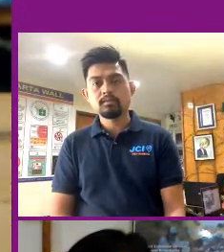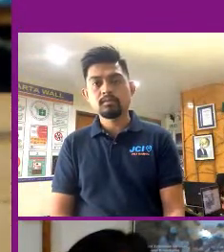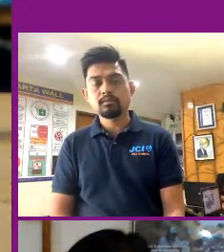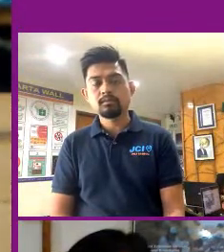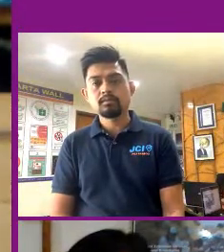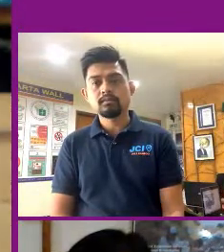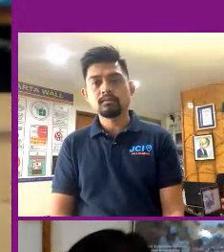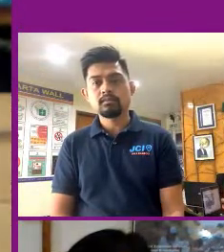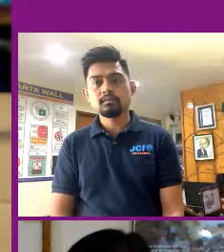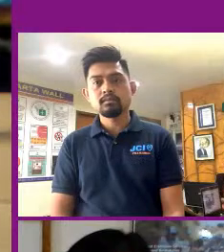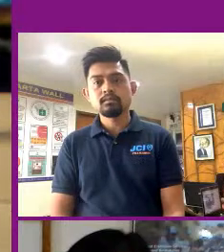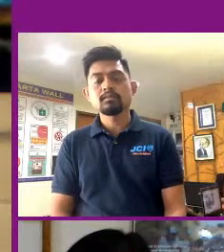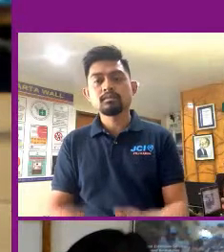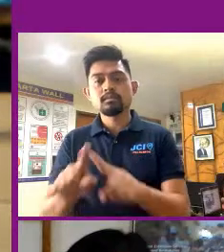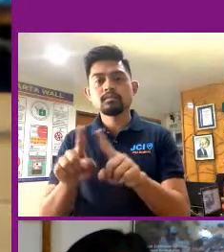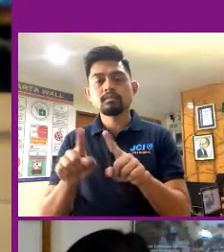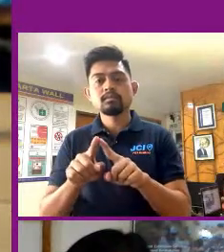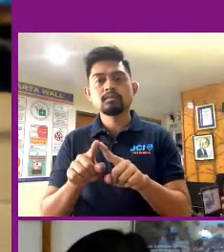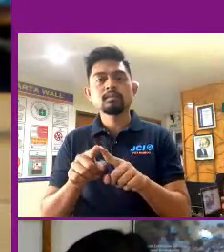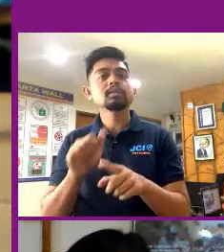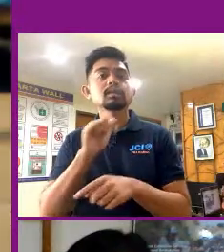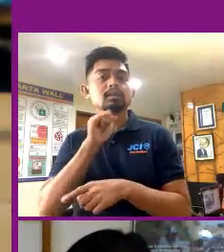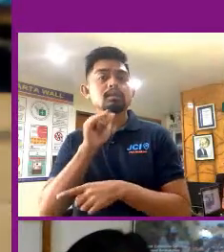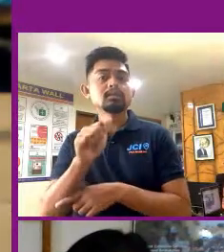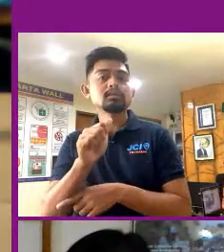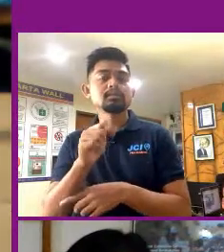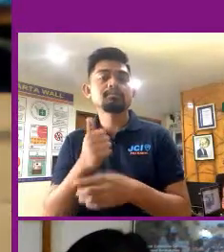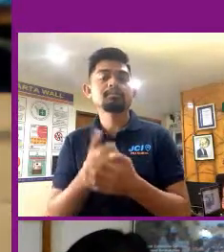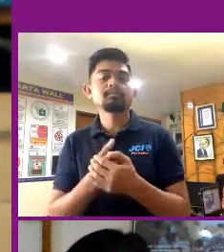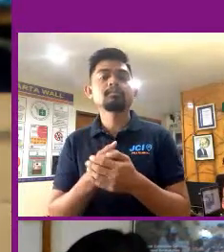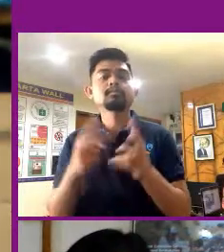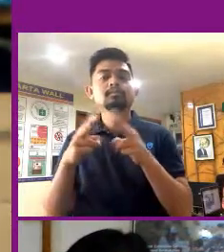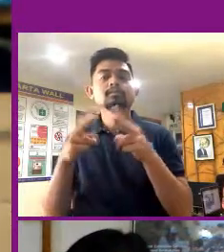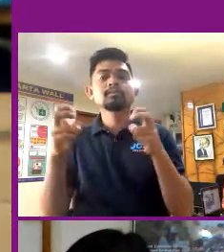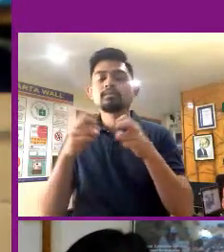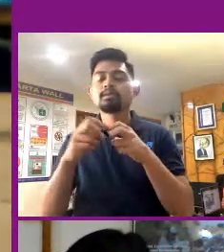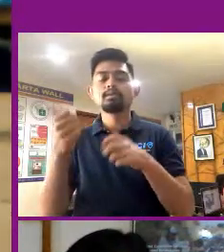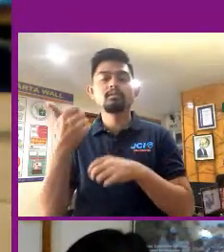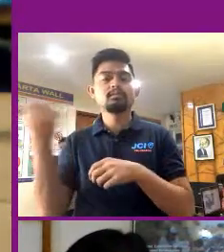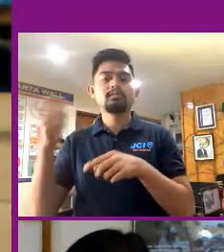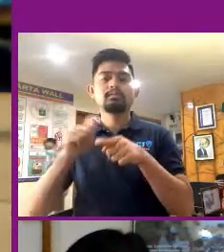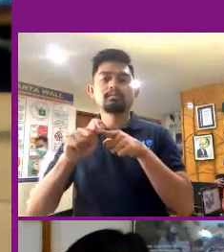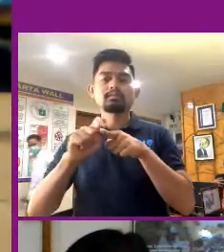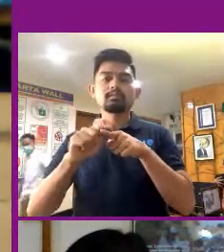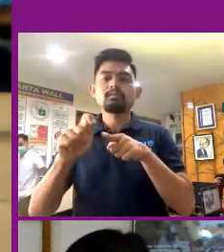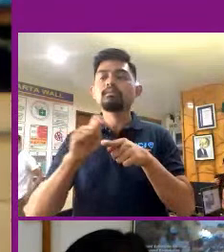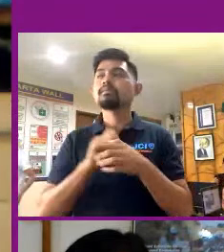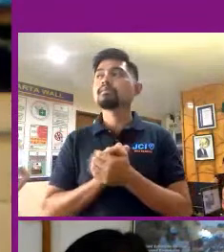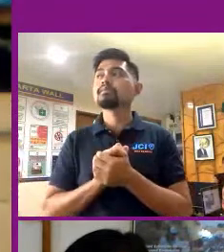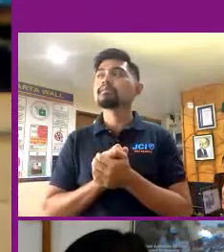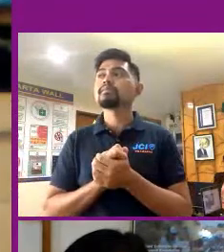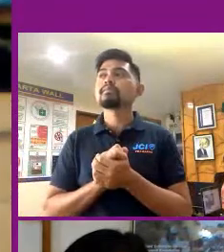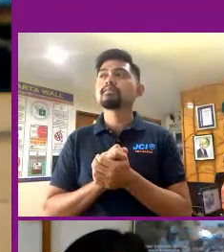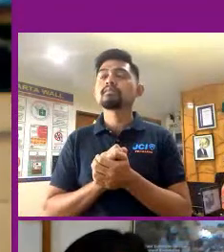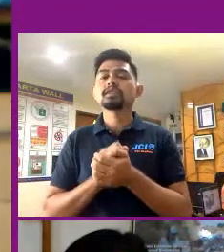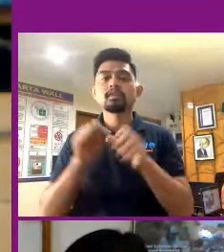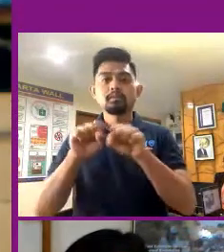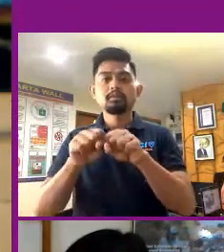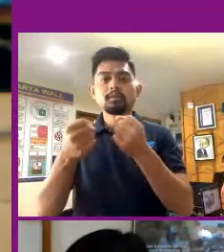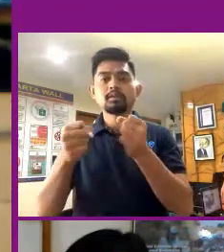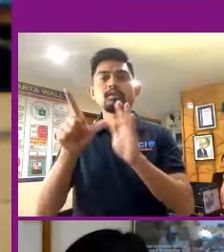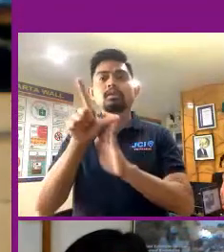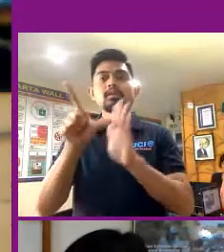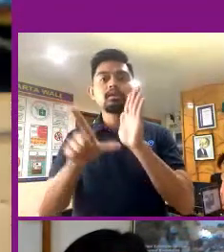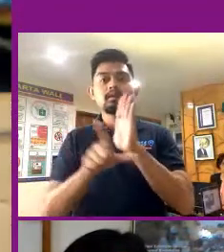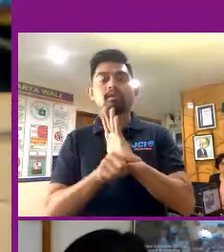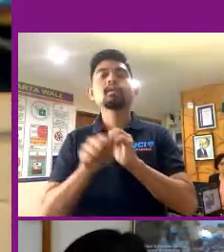detalyado na ano as long as dai siya nag siguro maski sa naman na training as long as na nag be-break siya ng law